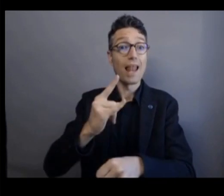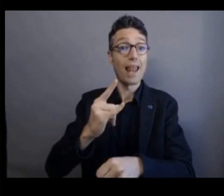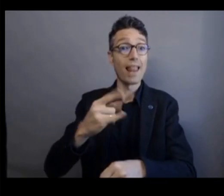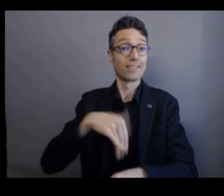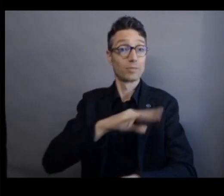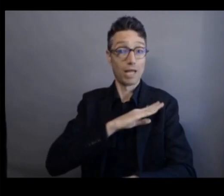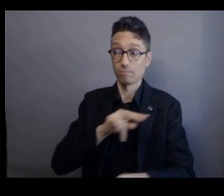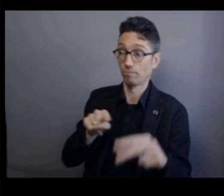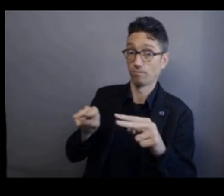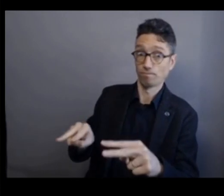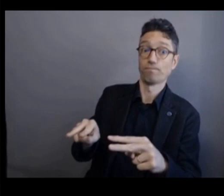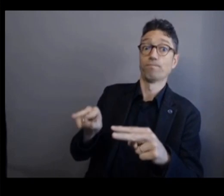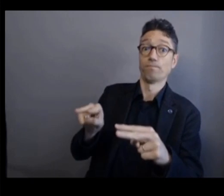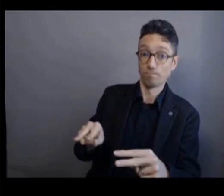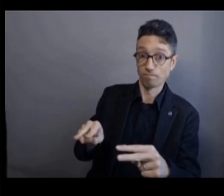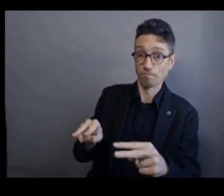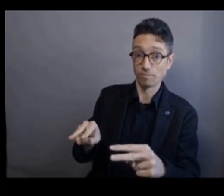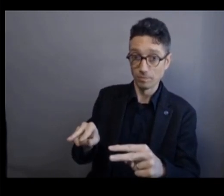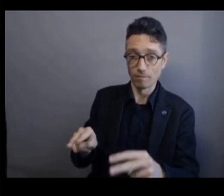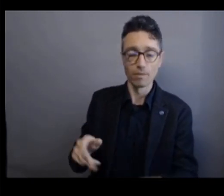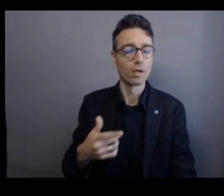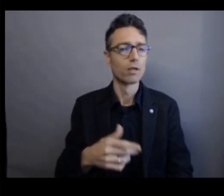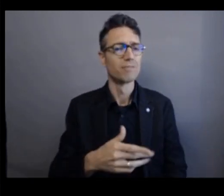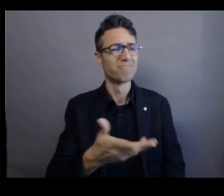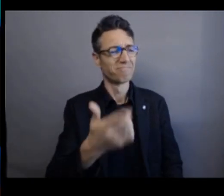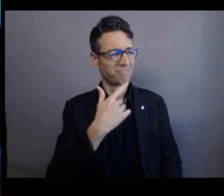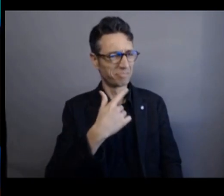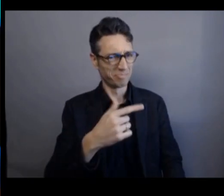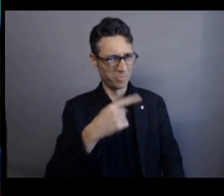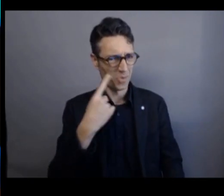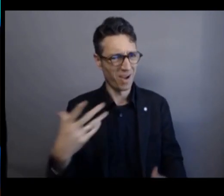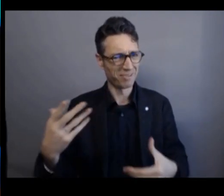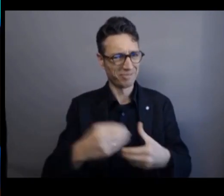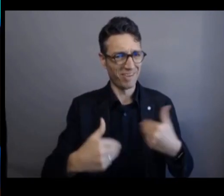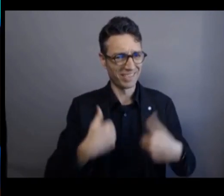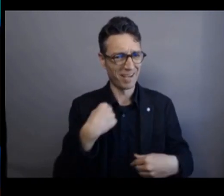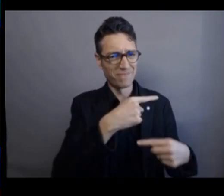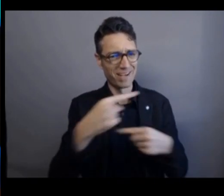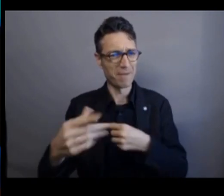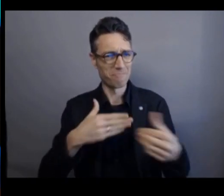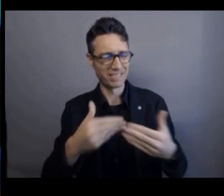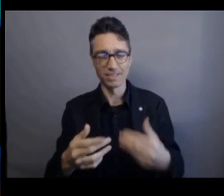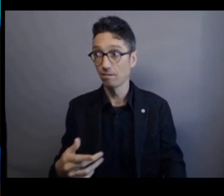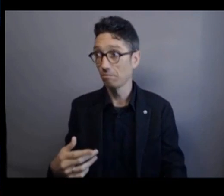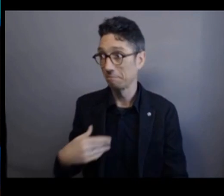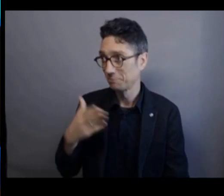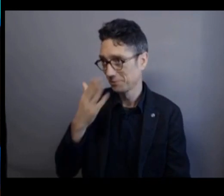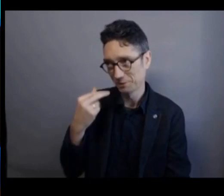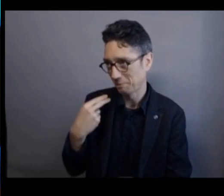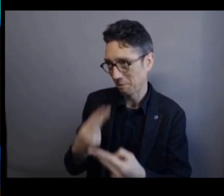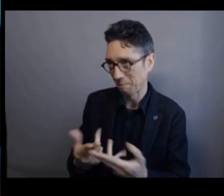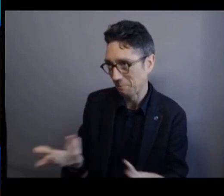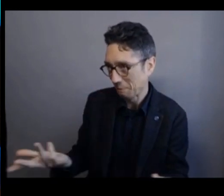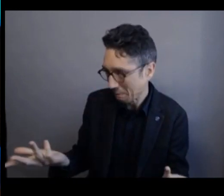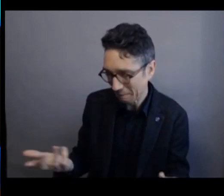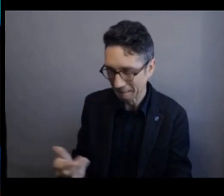coup? Je ne sais pas répondre à cette question. Je suis vache avec vous. Non, mais je veux dire, c'est quoi à quel endroit vous mettez l'expertise d'usage?